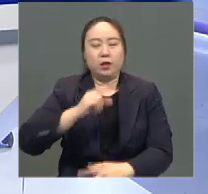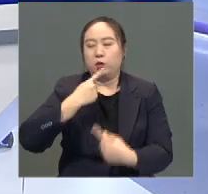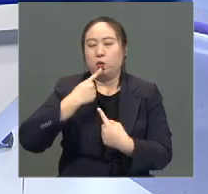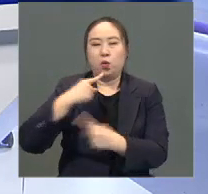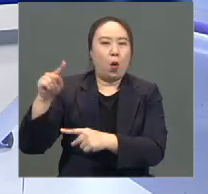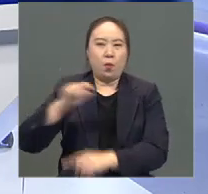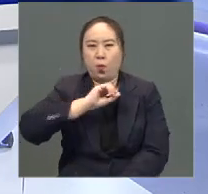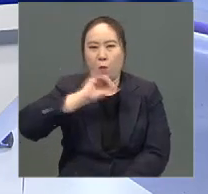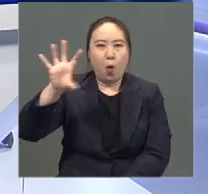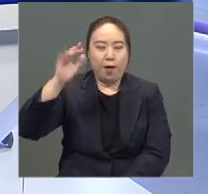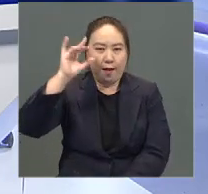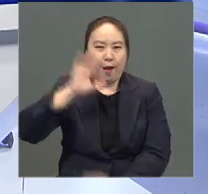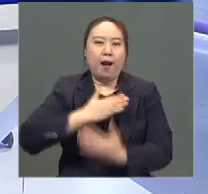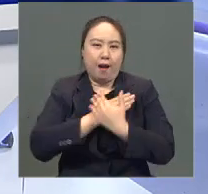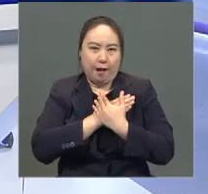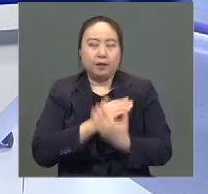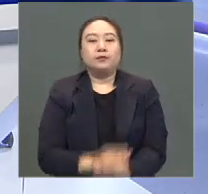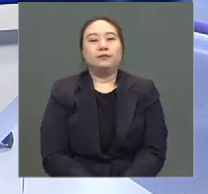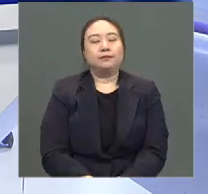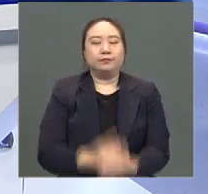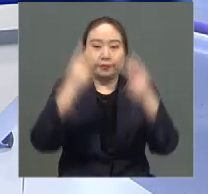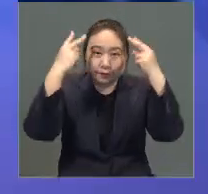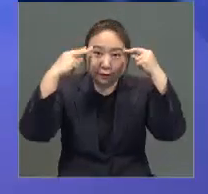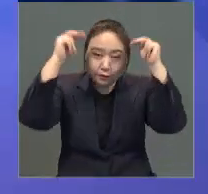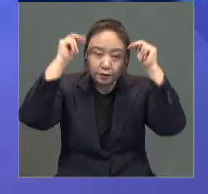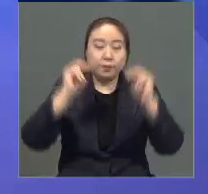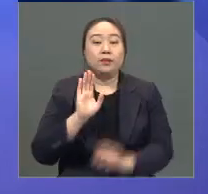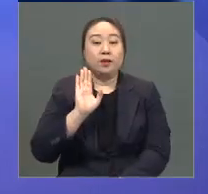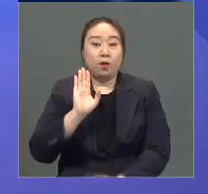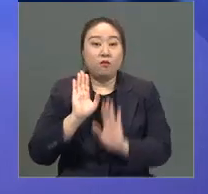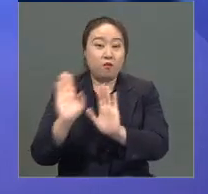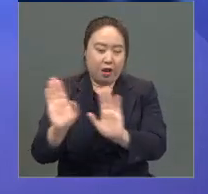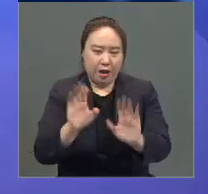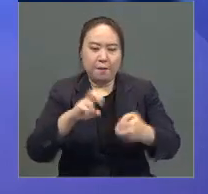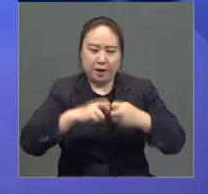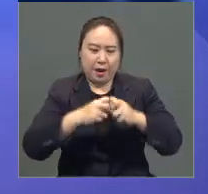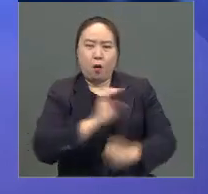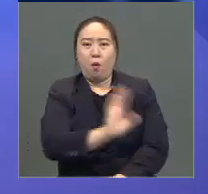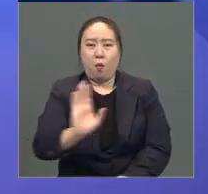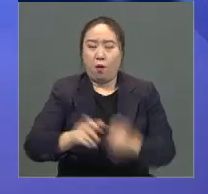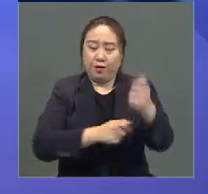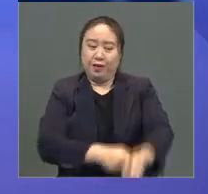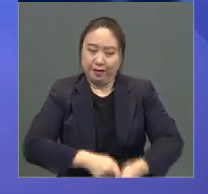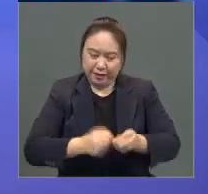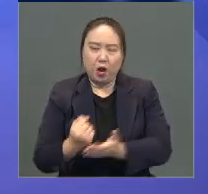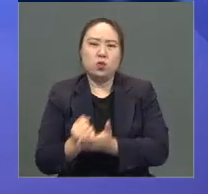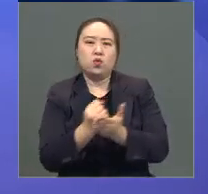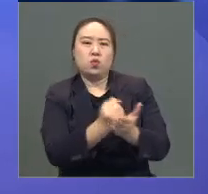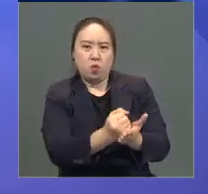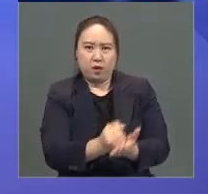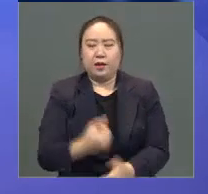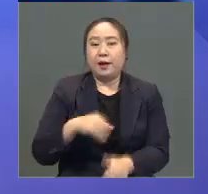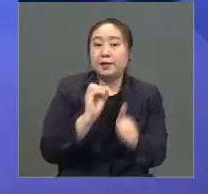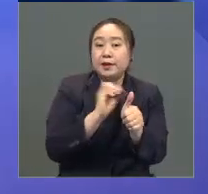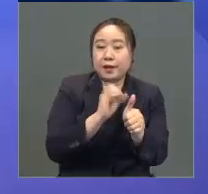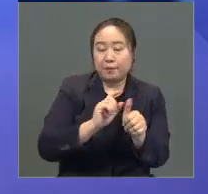นั่นเหมือนกันนะคะบอกว่ารักนะคะท่านนายกรัฐมนตรีก็ได้สั่งให้เร่งเยียวยาบรรเทาความเดือดร้อนภาคการเกษตรด้วยแล้วก็ยังให้